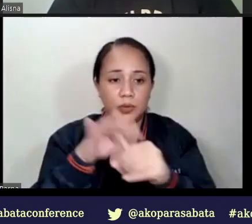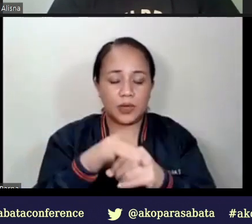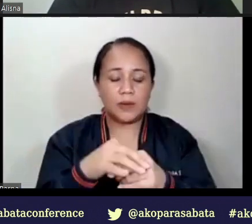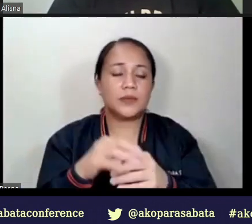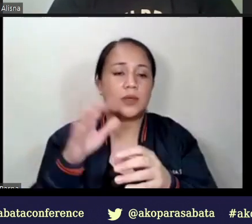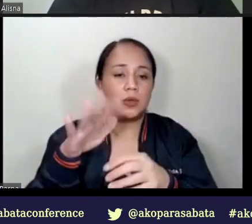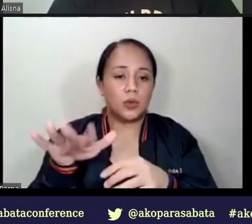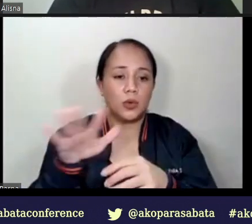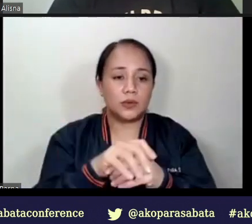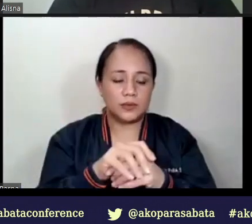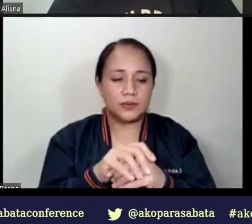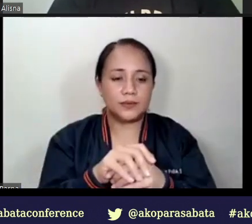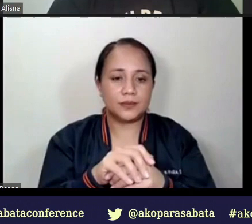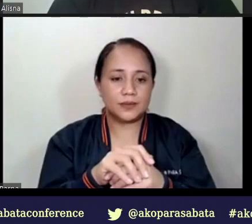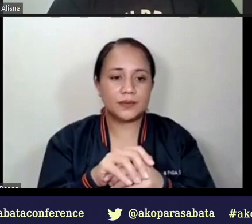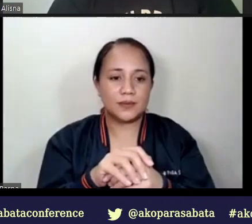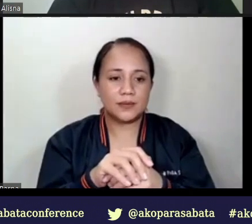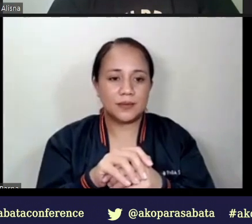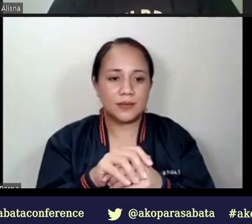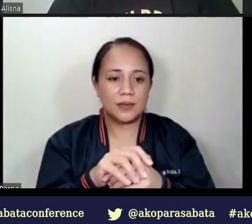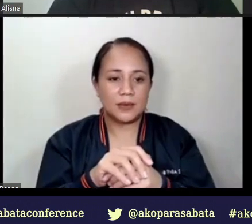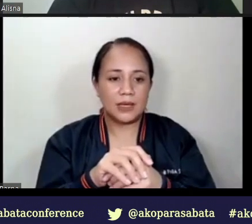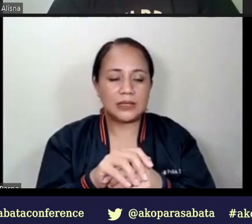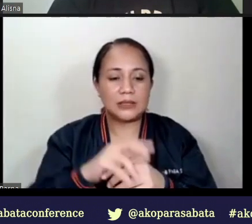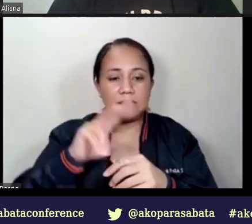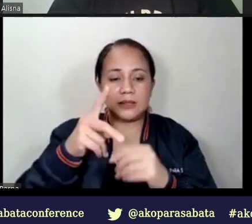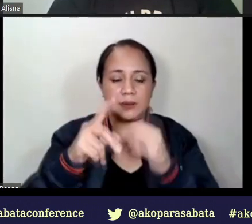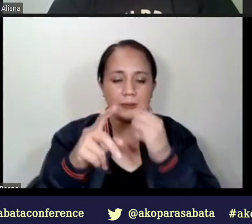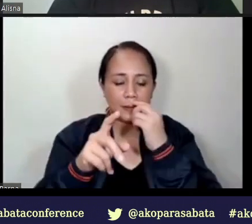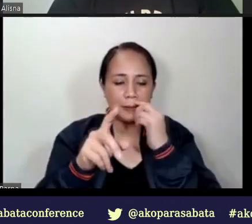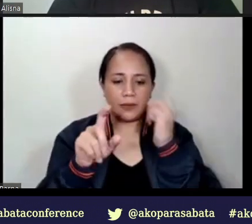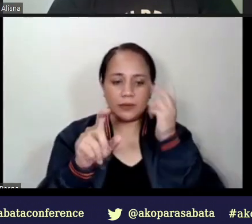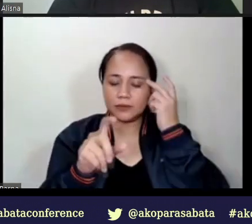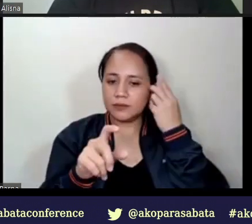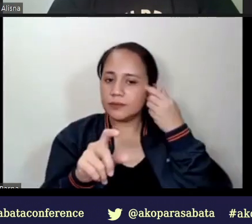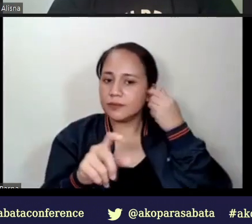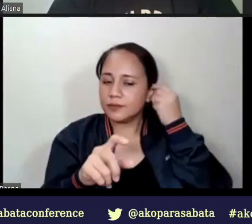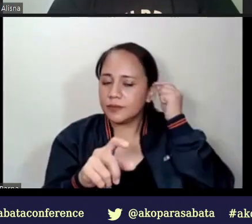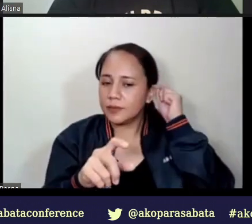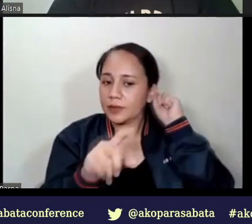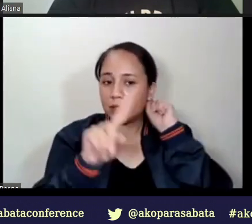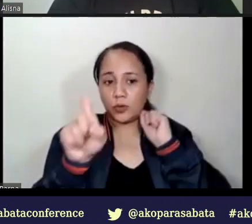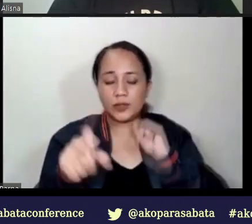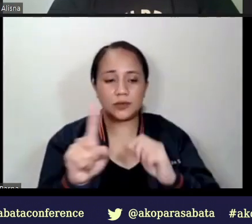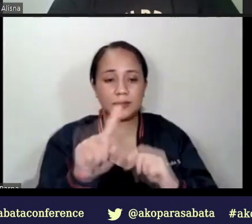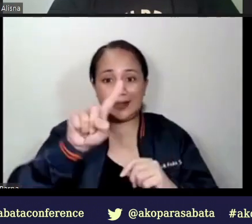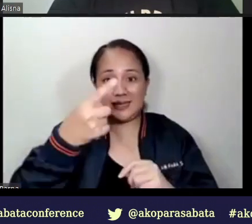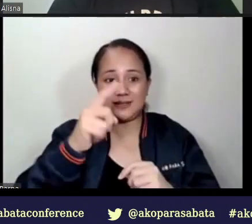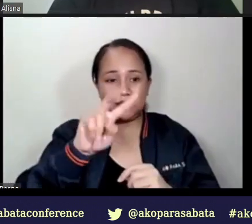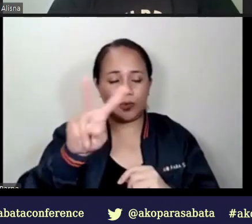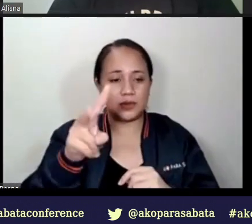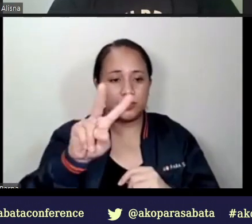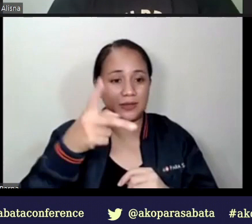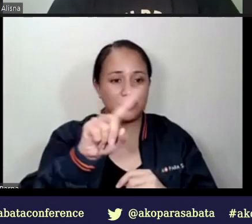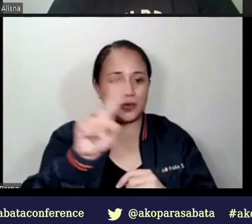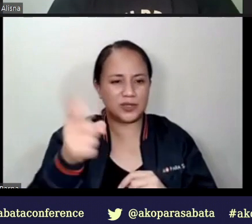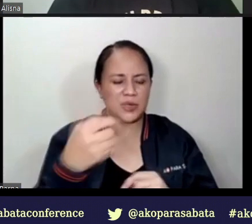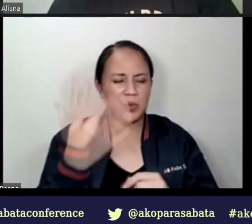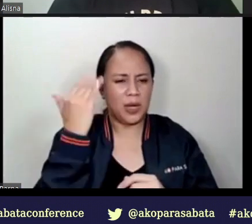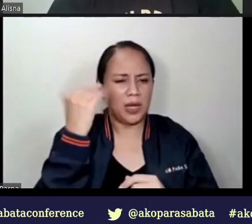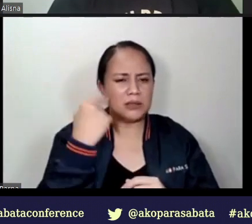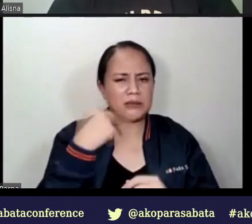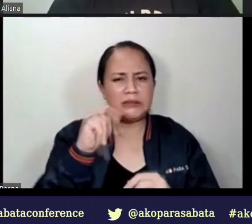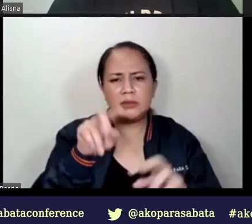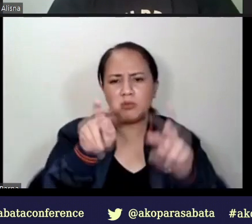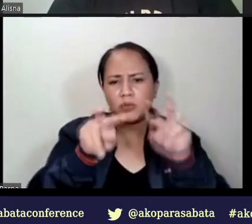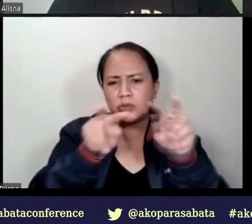local na antas. At sa second question niyo po, Kuya Neo, bakit kailangan silang i-monitor